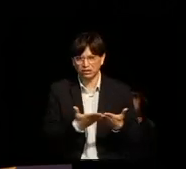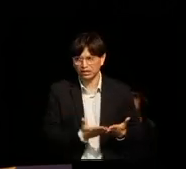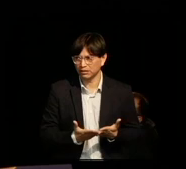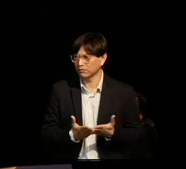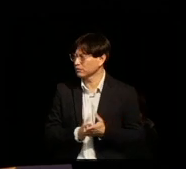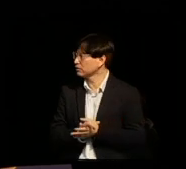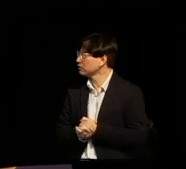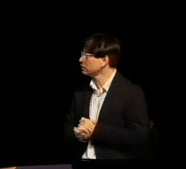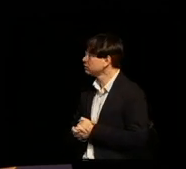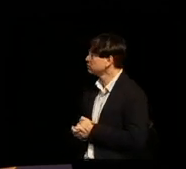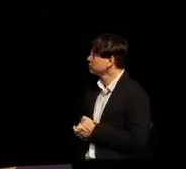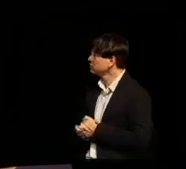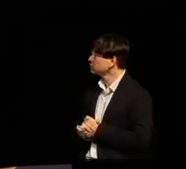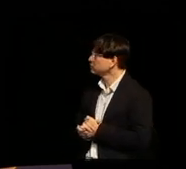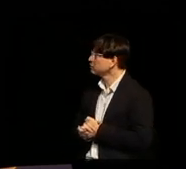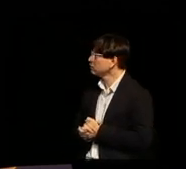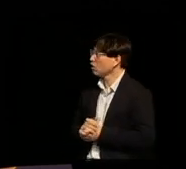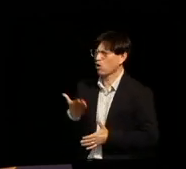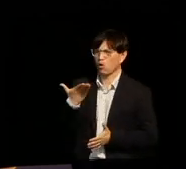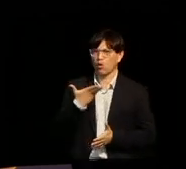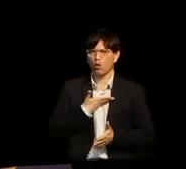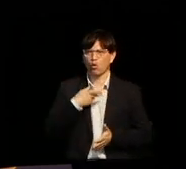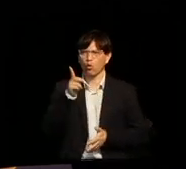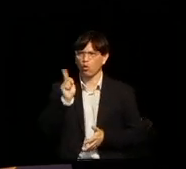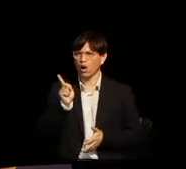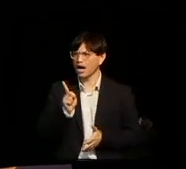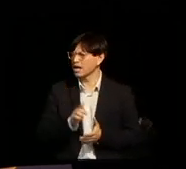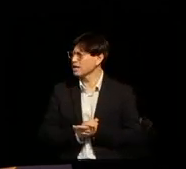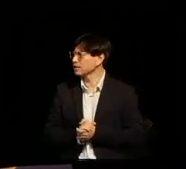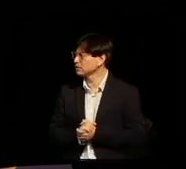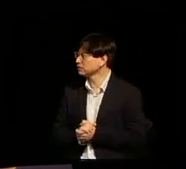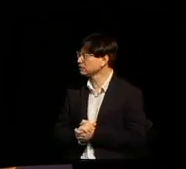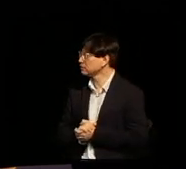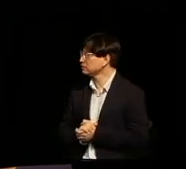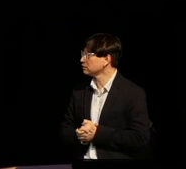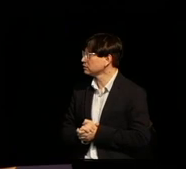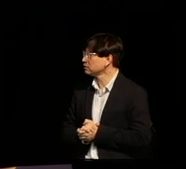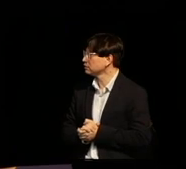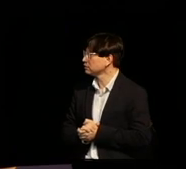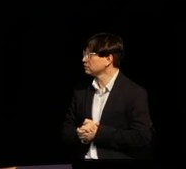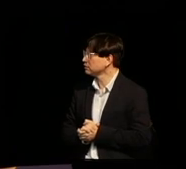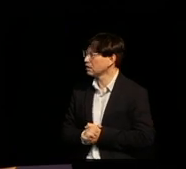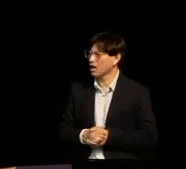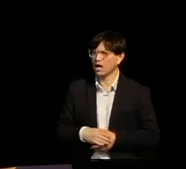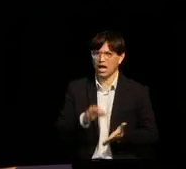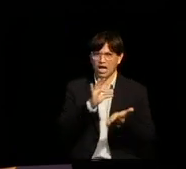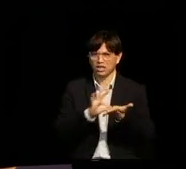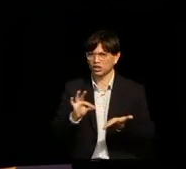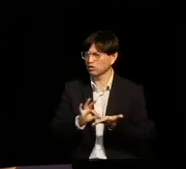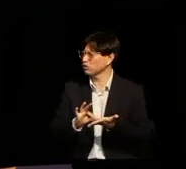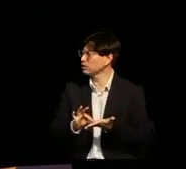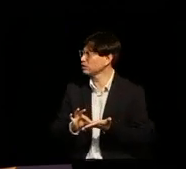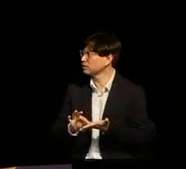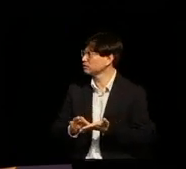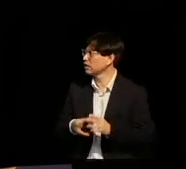generali Quindi quali sono questi principi generali vi vi elenco i titoletti semplicemente